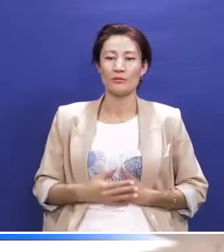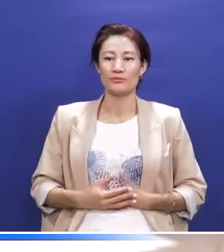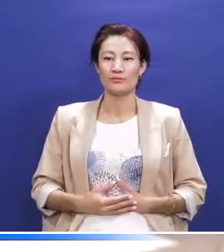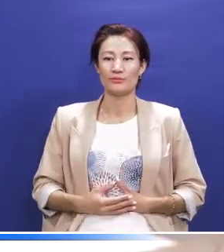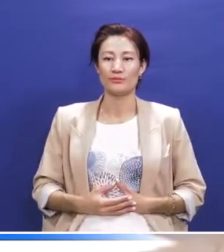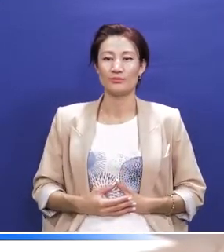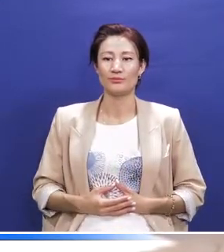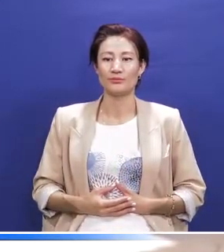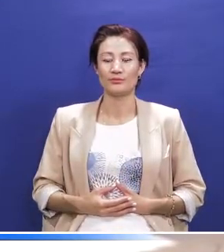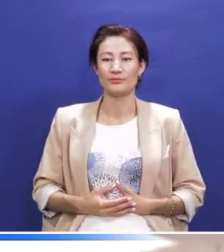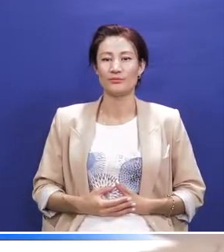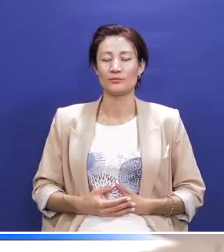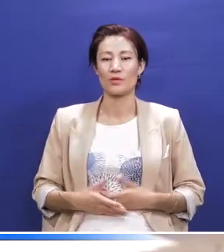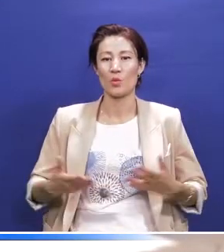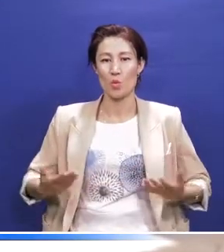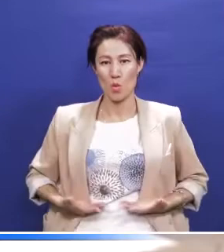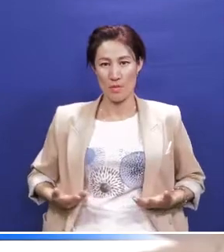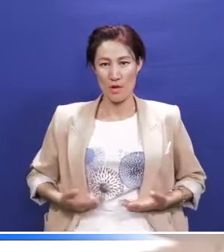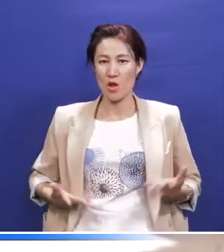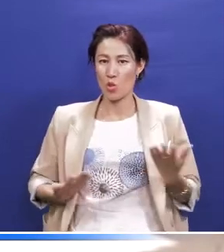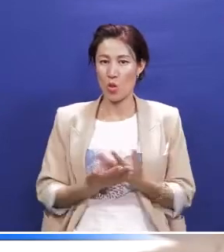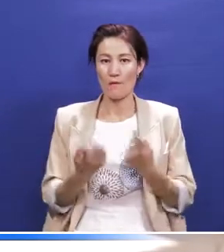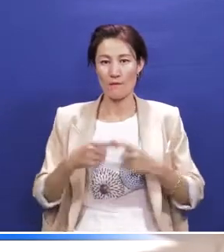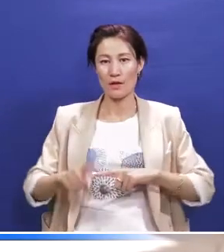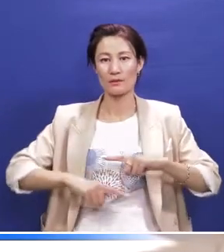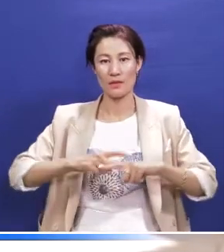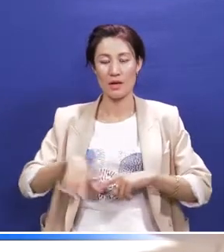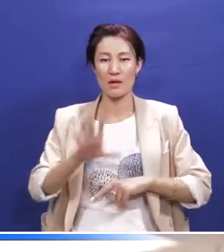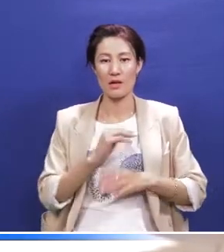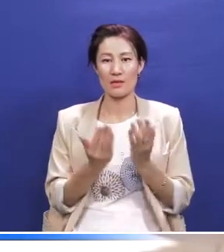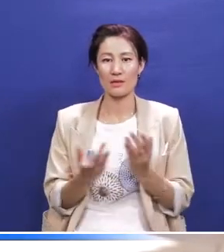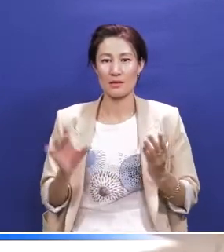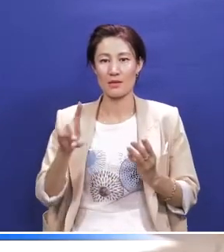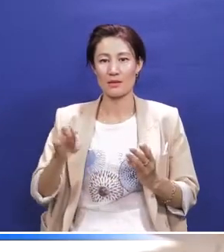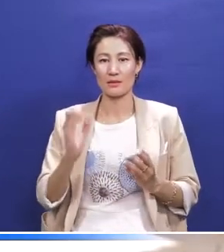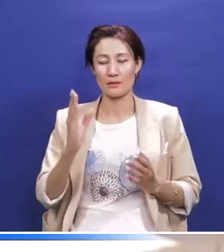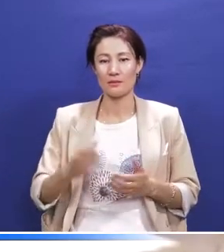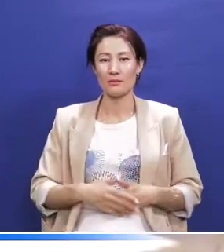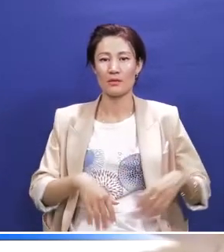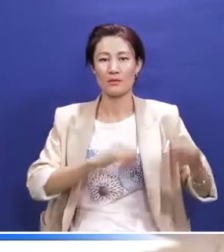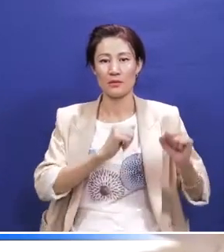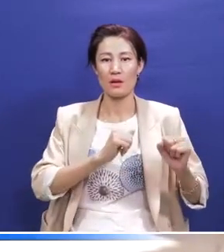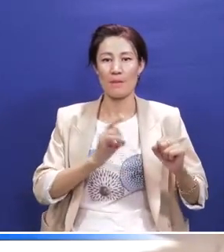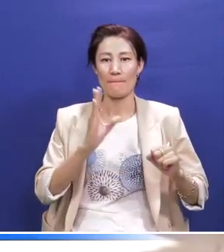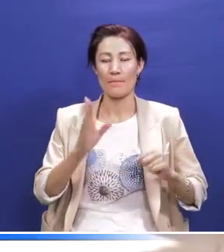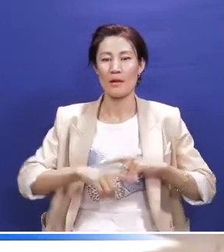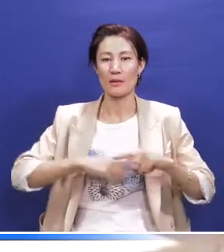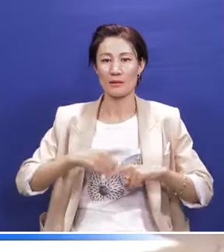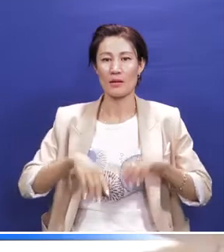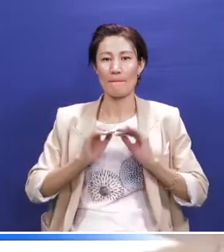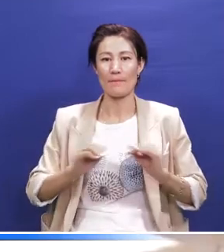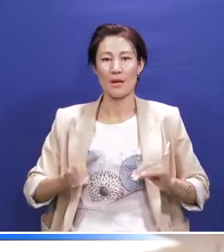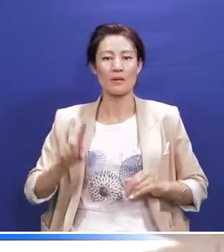технологиялар заманы. Сондықтан арғарай да осы Тайқазанды сақтауға, барынша келесі